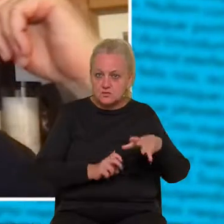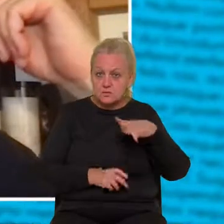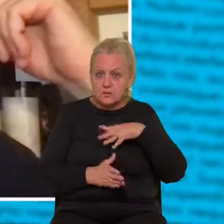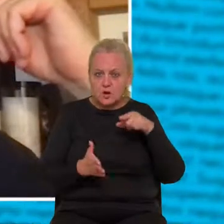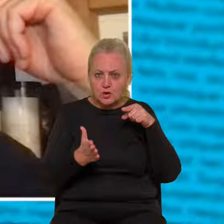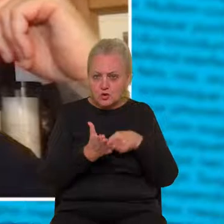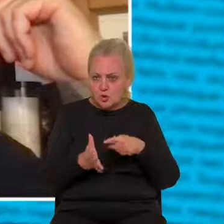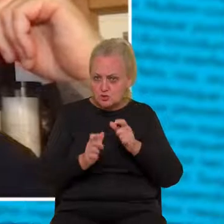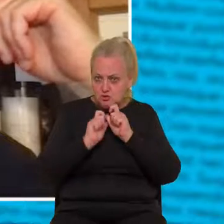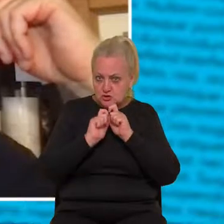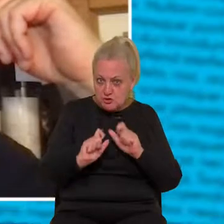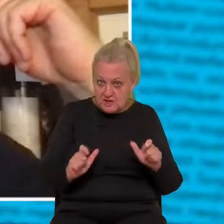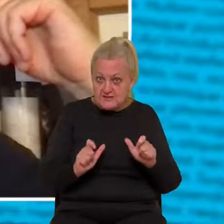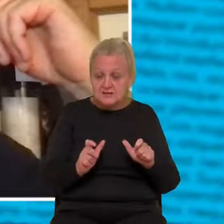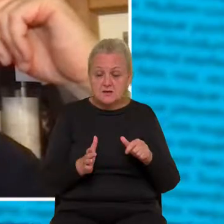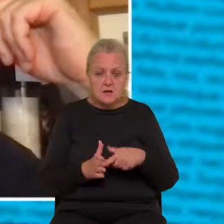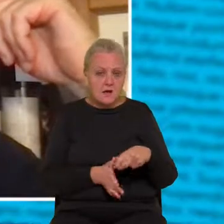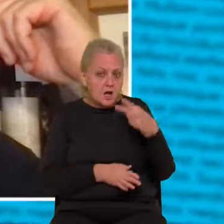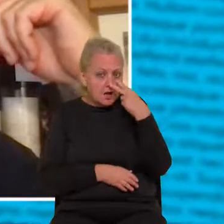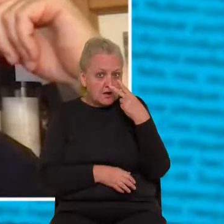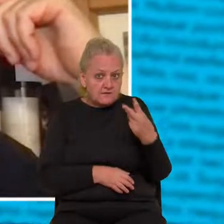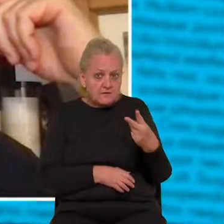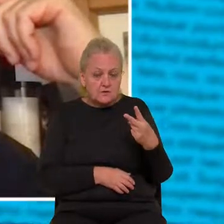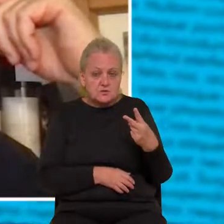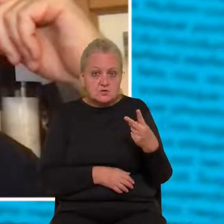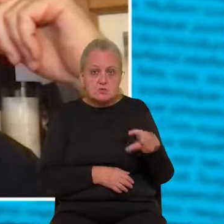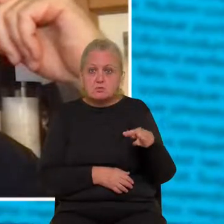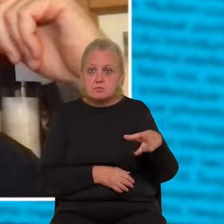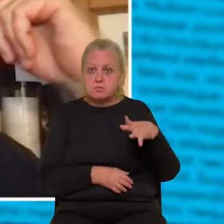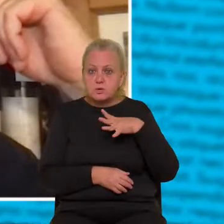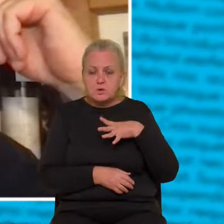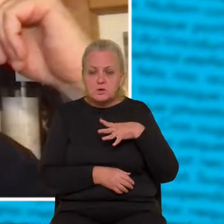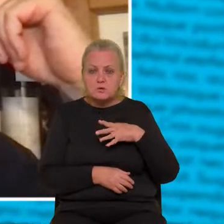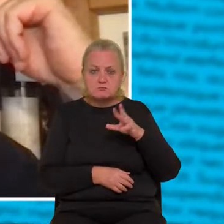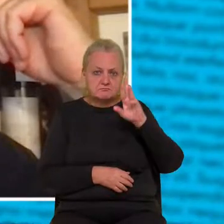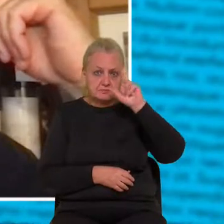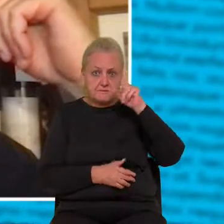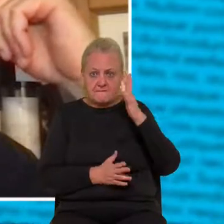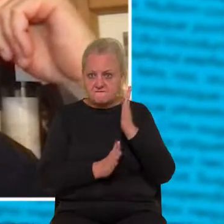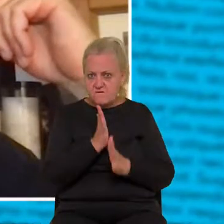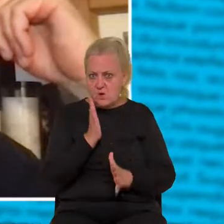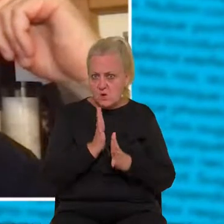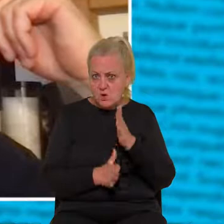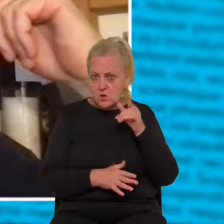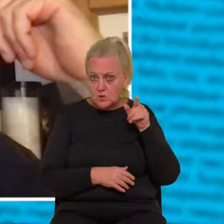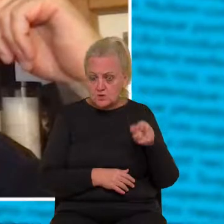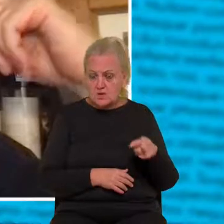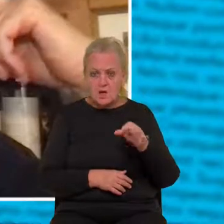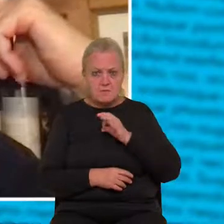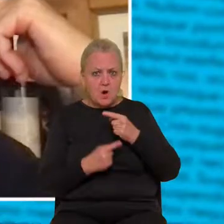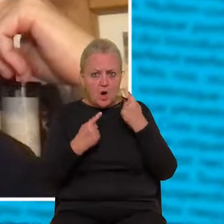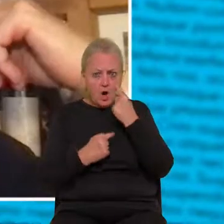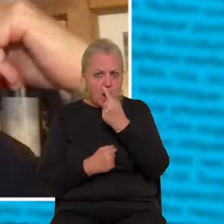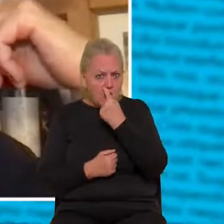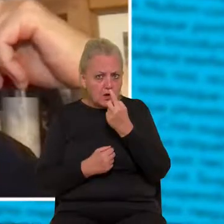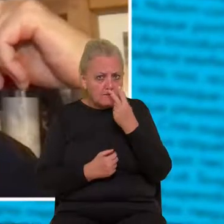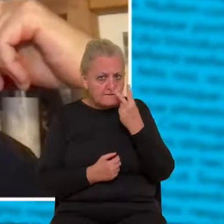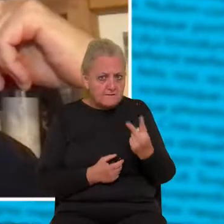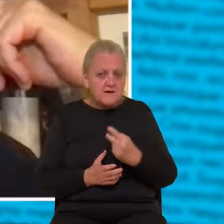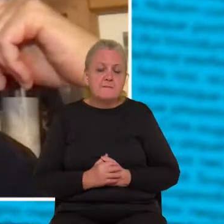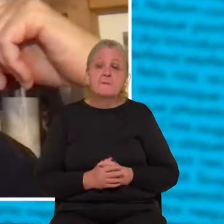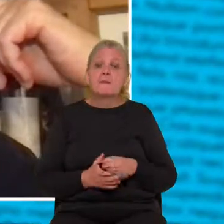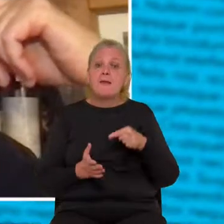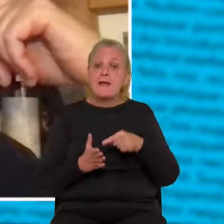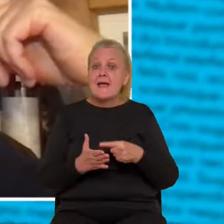te momenty, kiedy widziałem to, co w zasadzie sprowadzało się do wojny, która rozgrywała się na moich oczach. A